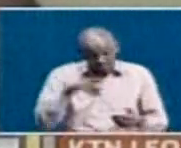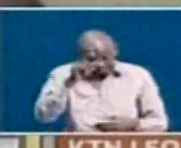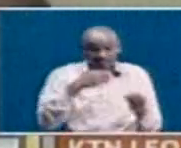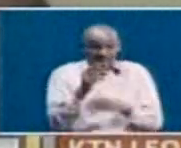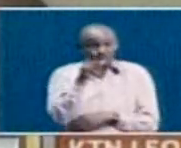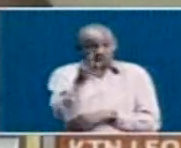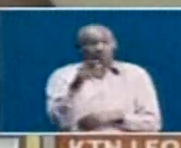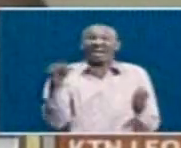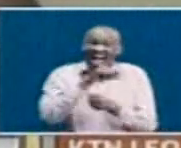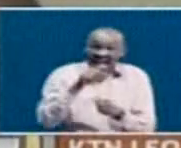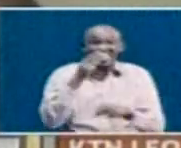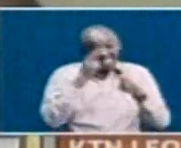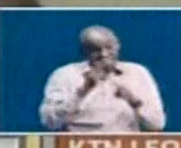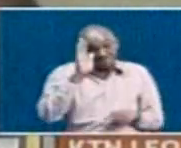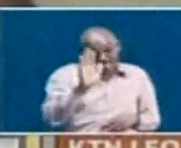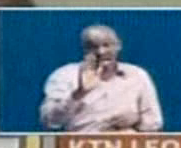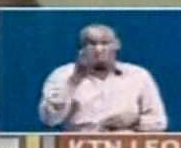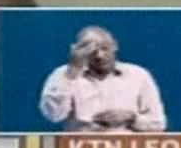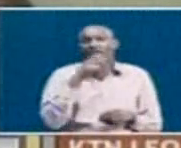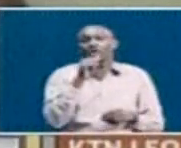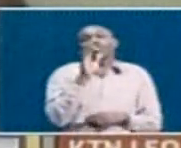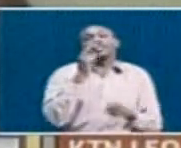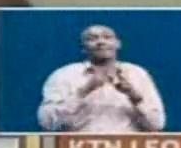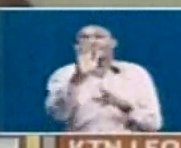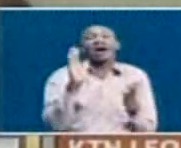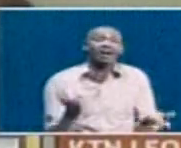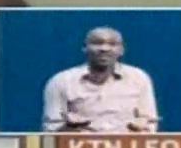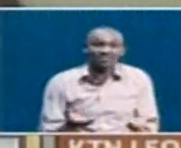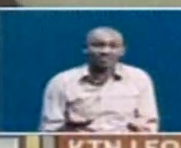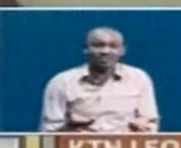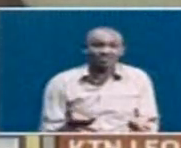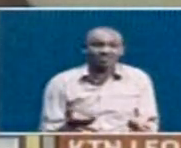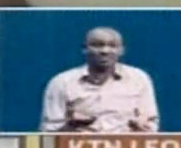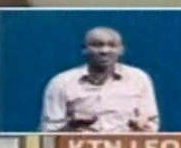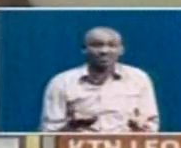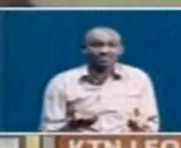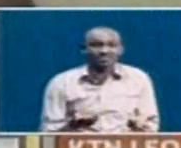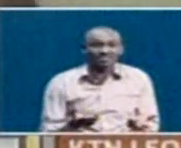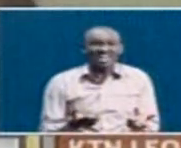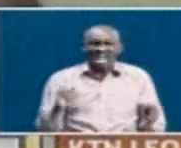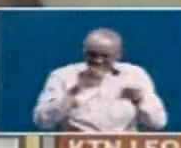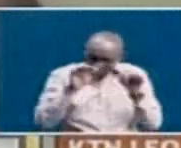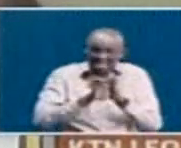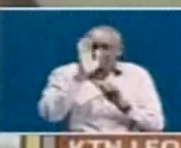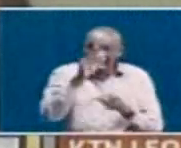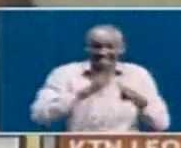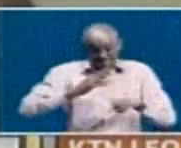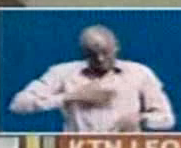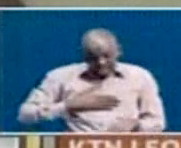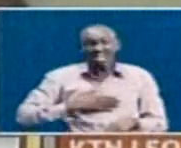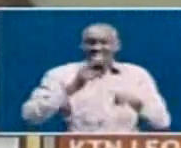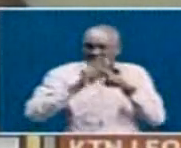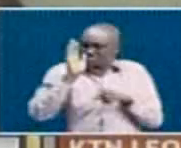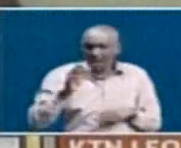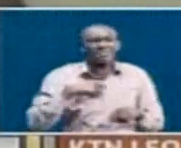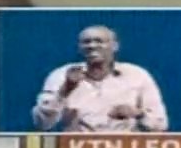akikununulia hata gari, jina ni lake yeye. Mbona sikuandikie hilo jina la gari likawa lako wewe? Vitu vyake vyote nyumba ni yake yeye. Mbona ikiwa ni